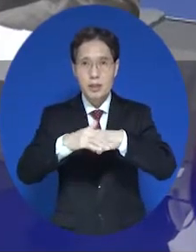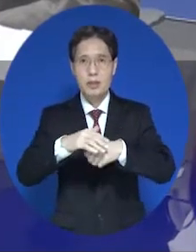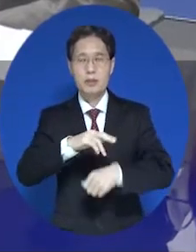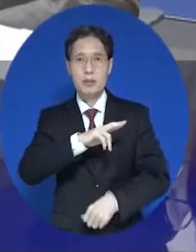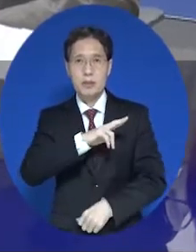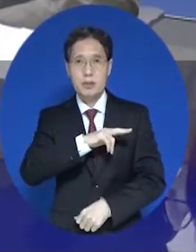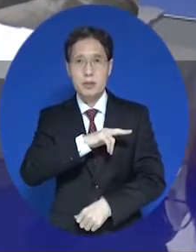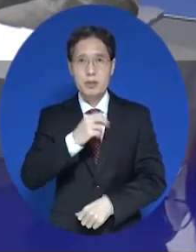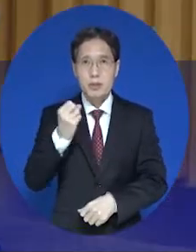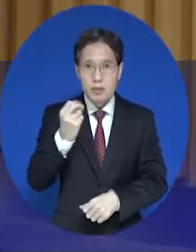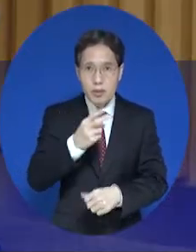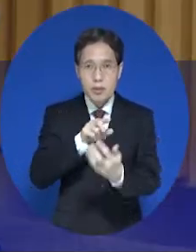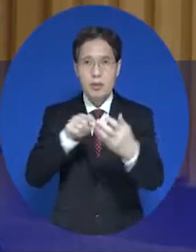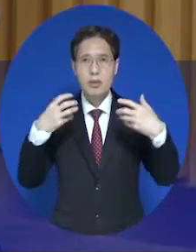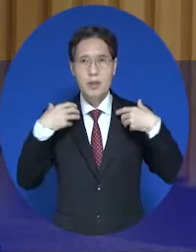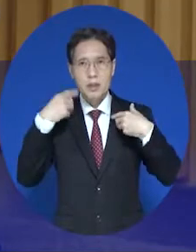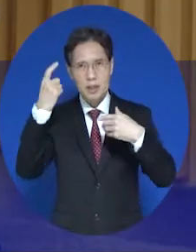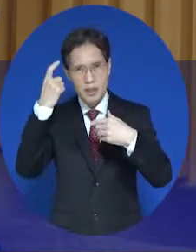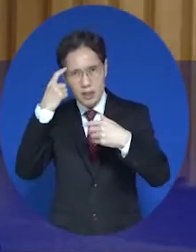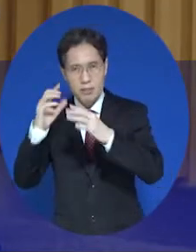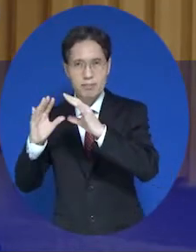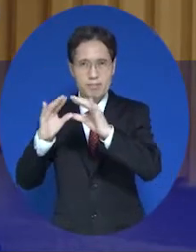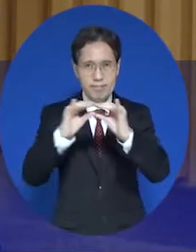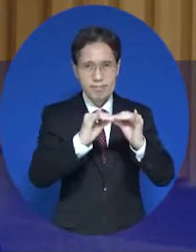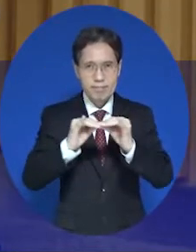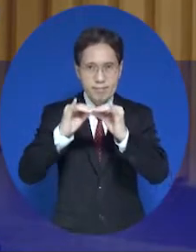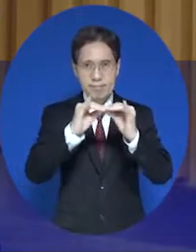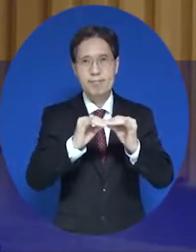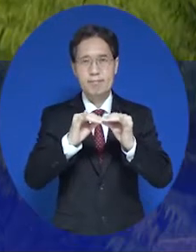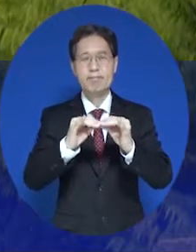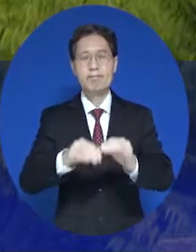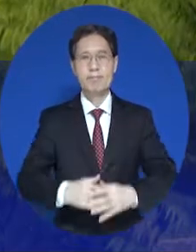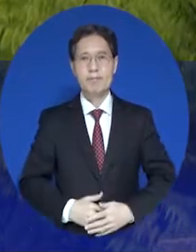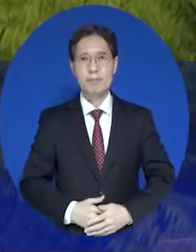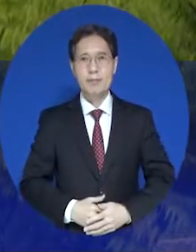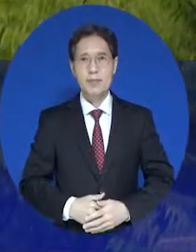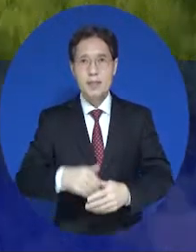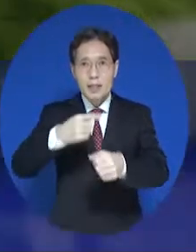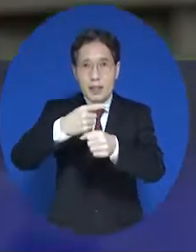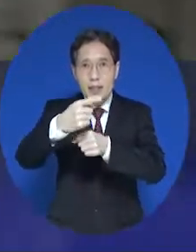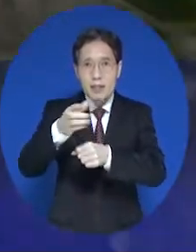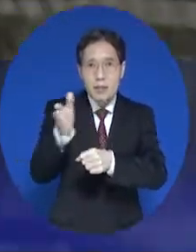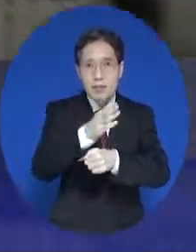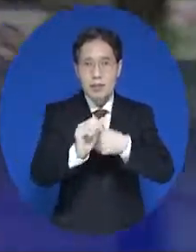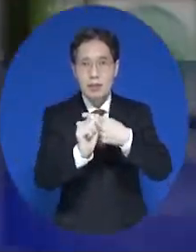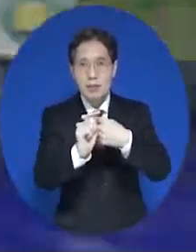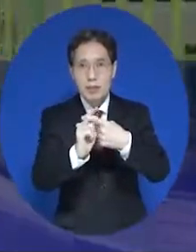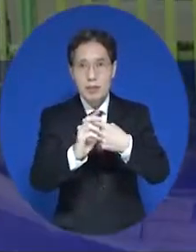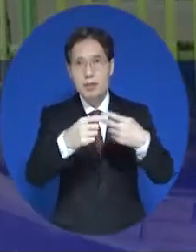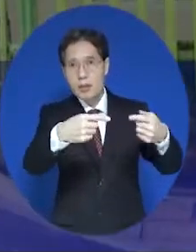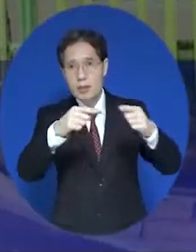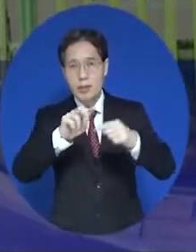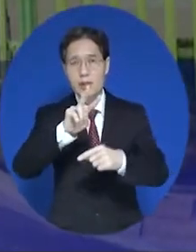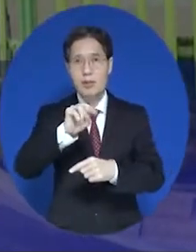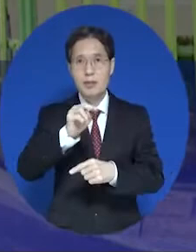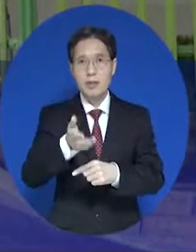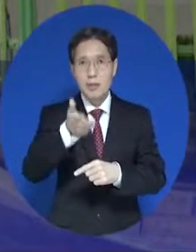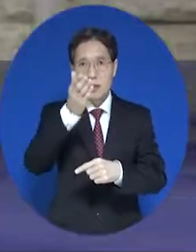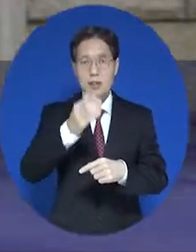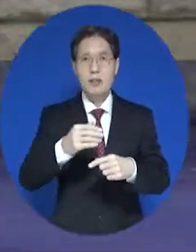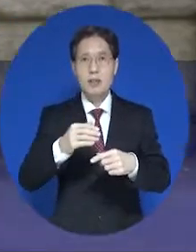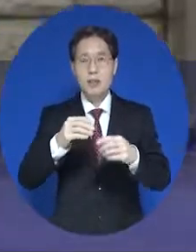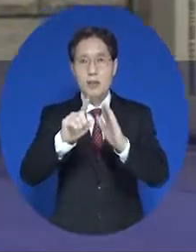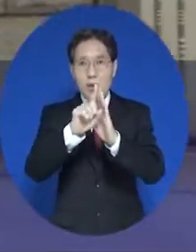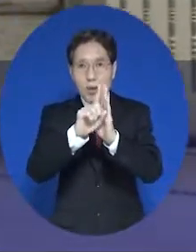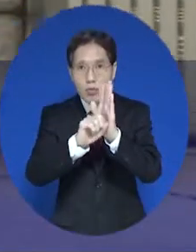우익 외 시교육청이 함께 뜻을 모으면서 성사 됐습니다 이에 따라 내년부터 중학교 신입생 2만여명의 동 복과